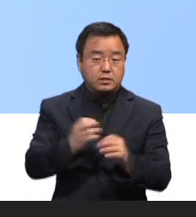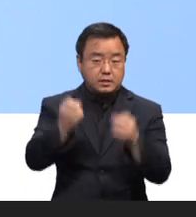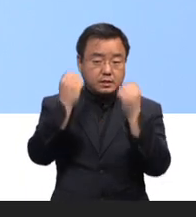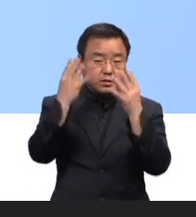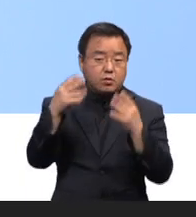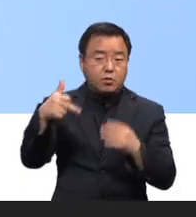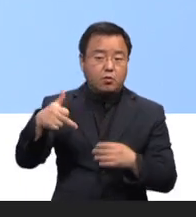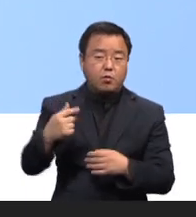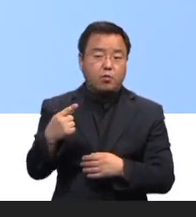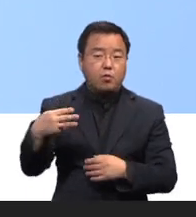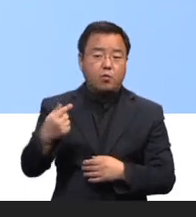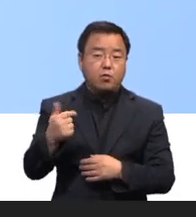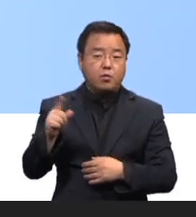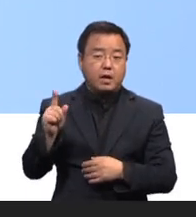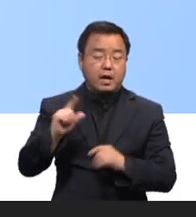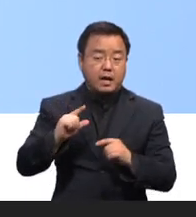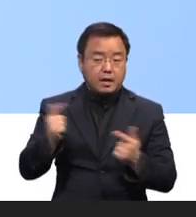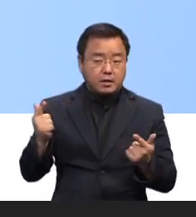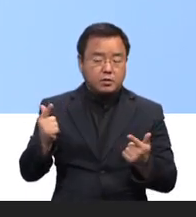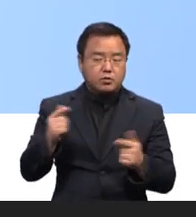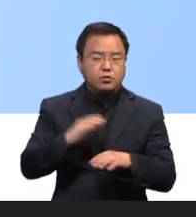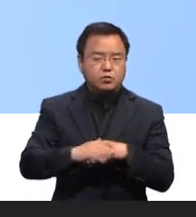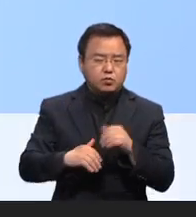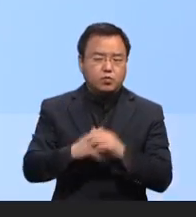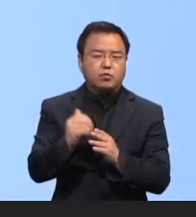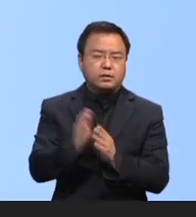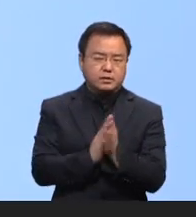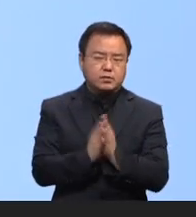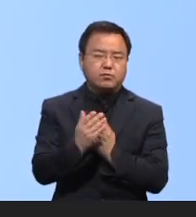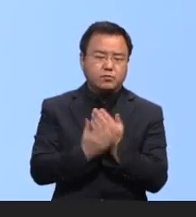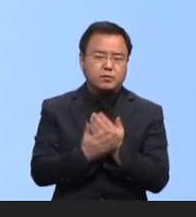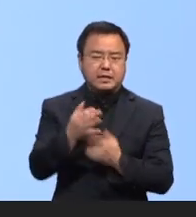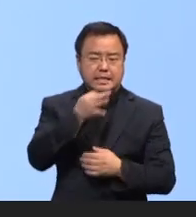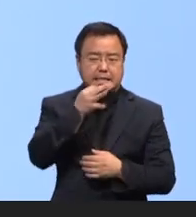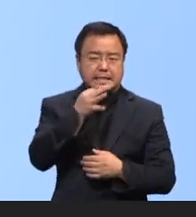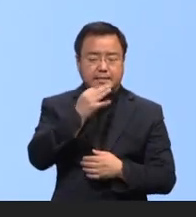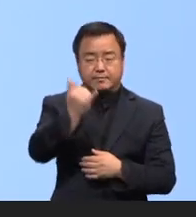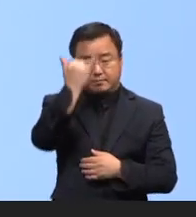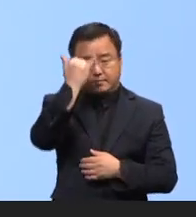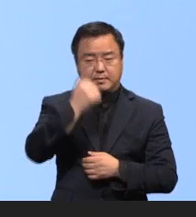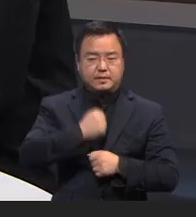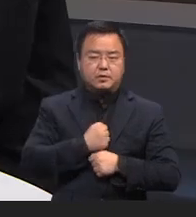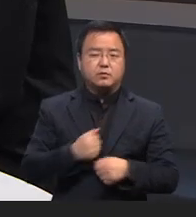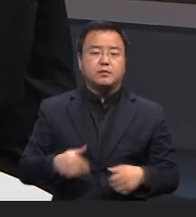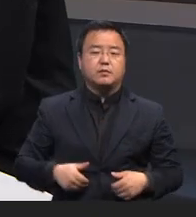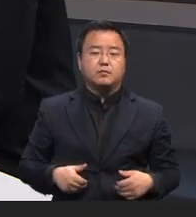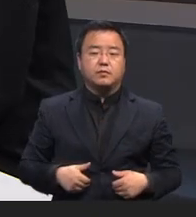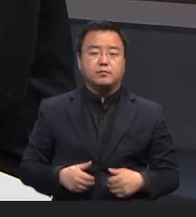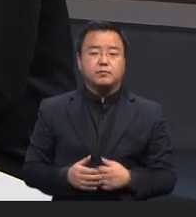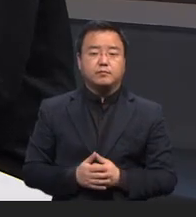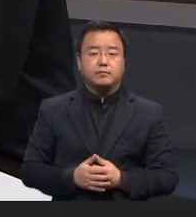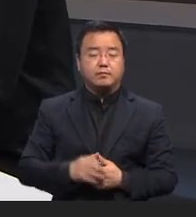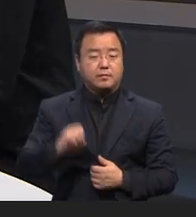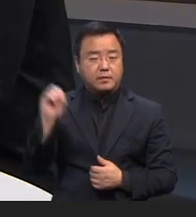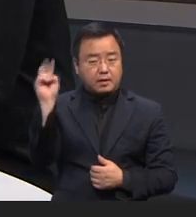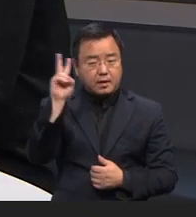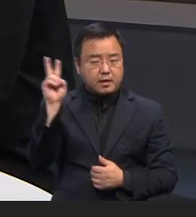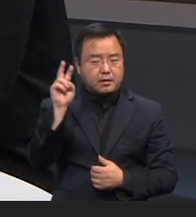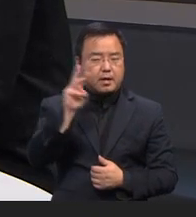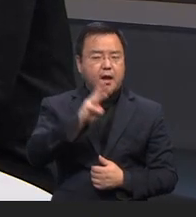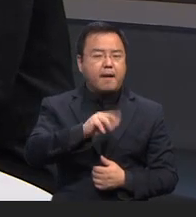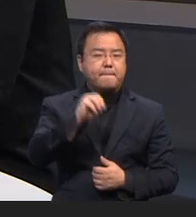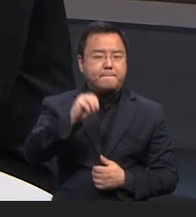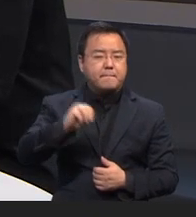아니더라도 손을 자주 씻고 또 기침 예절을 지키는 기본적인 위생 수 채근에 잘 지켜야 겠습니다 4 갑자기 메르스 괴담 때